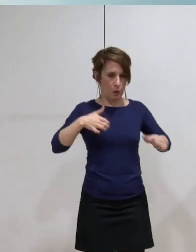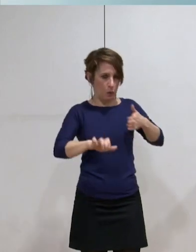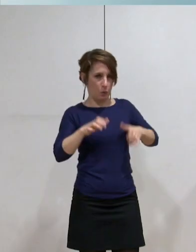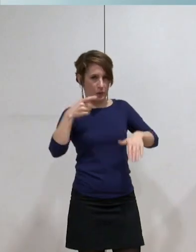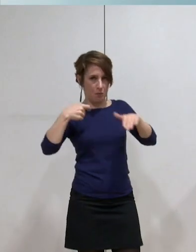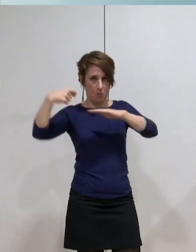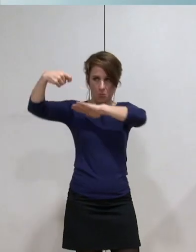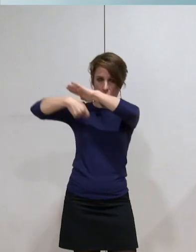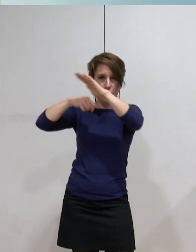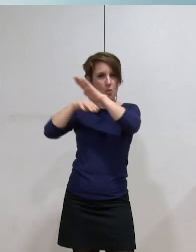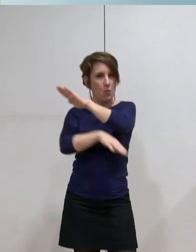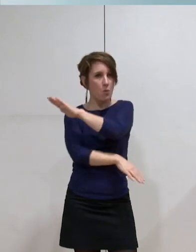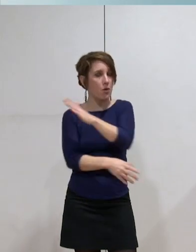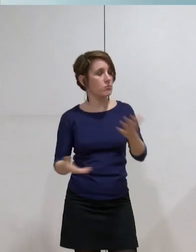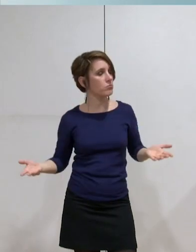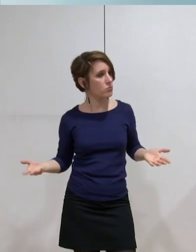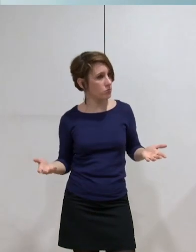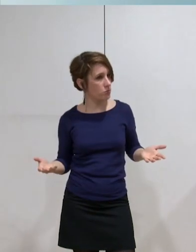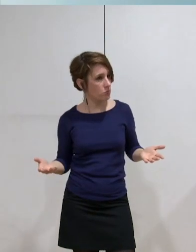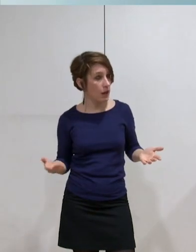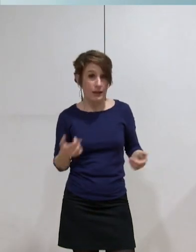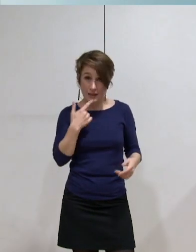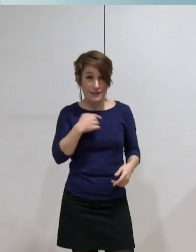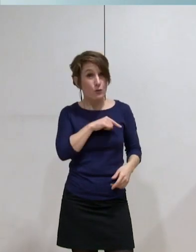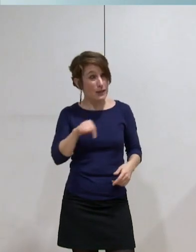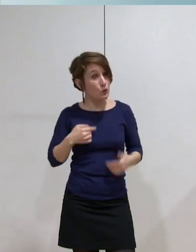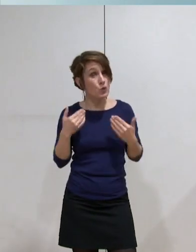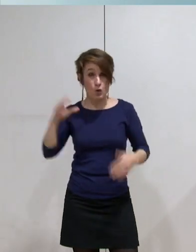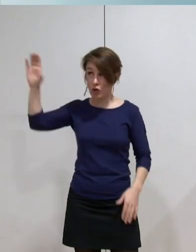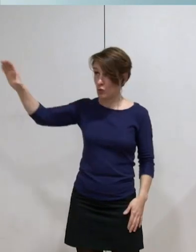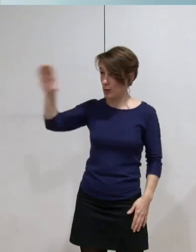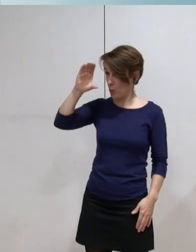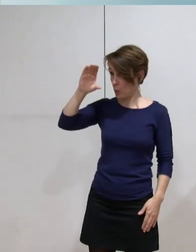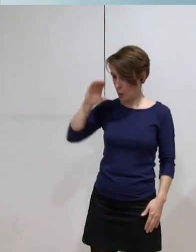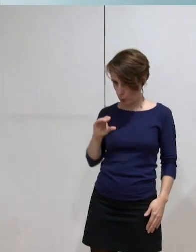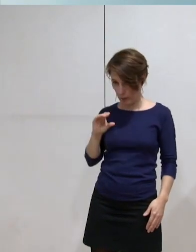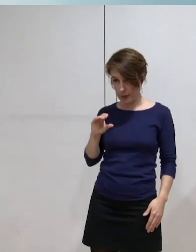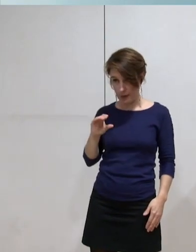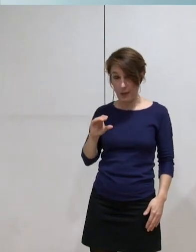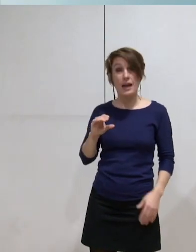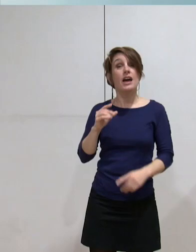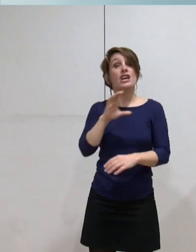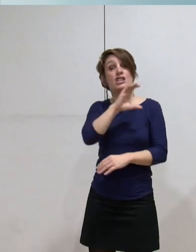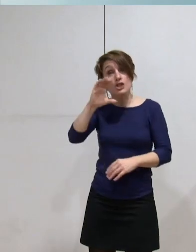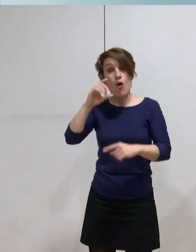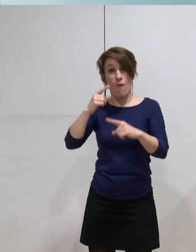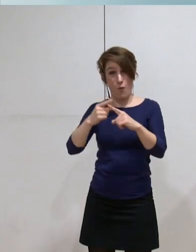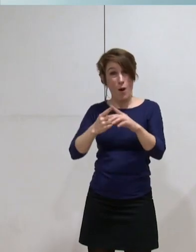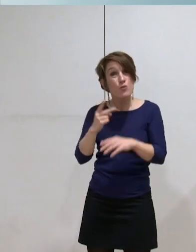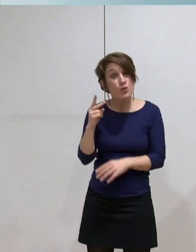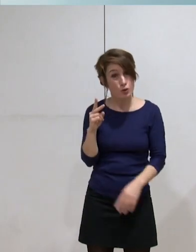nous noterons que face à une baisse 100 fois supérieure 20 millions d'euros contre 200000 nous nous